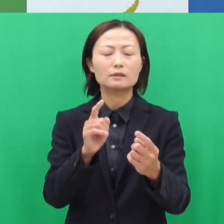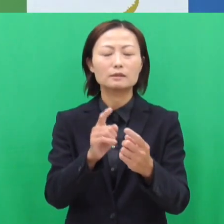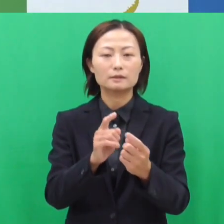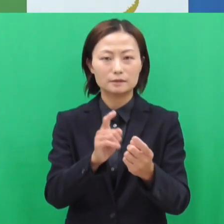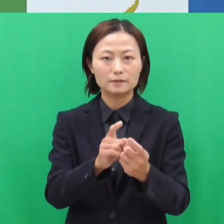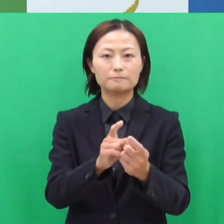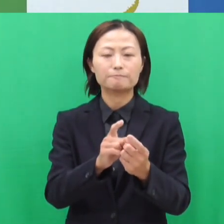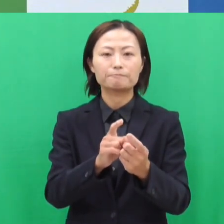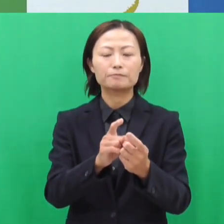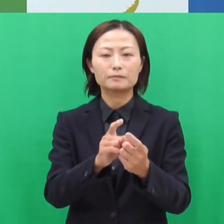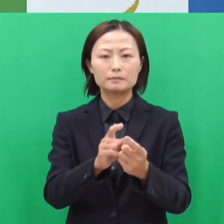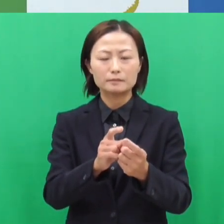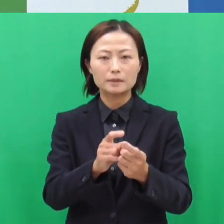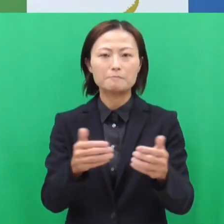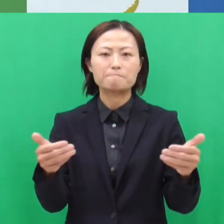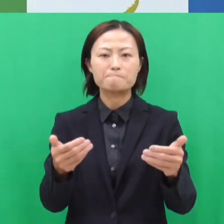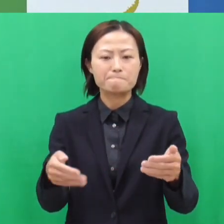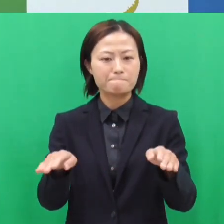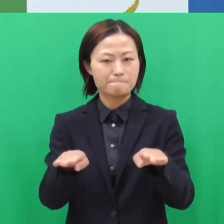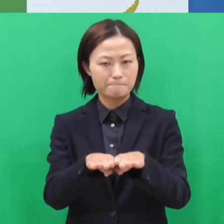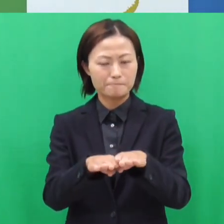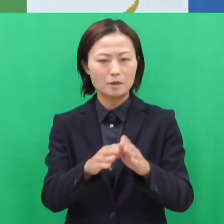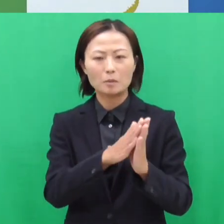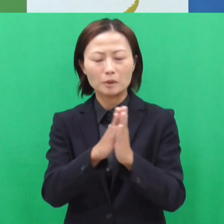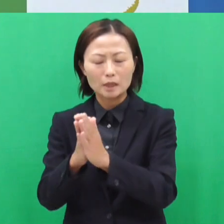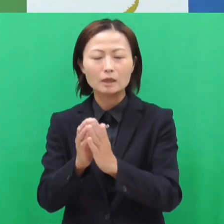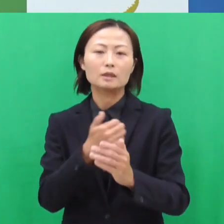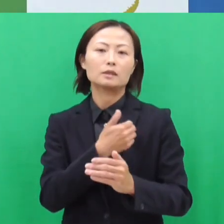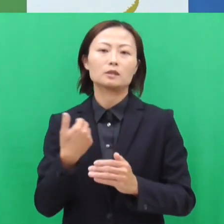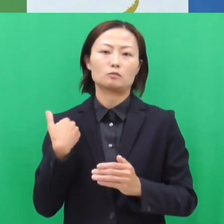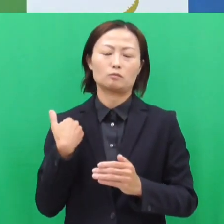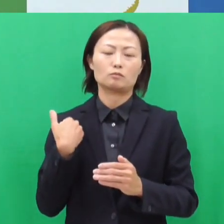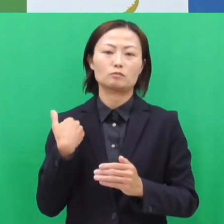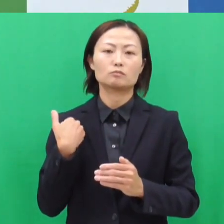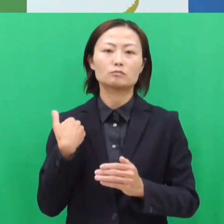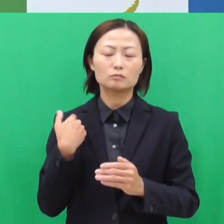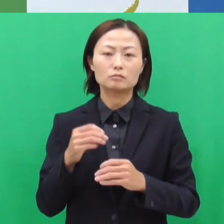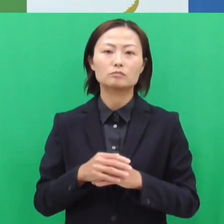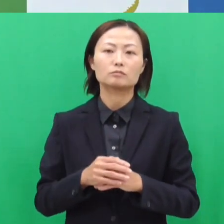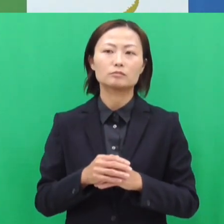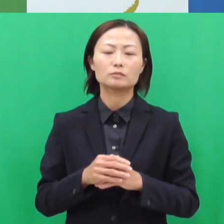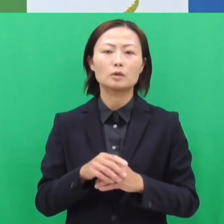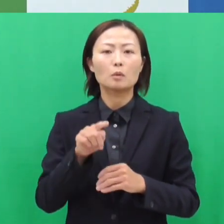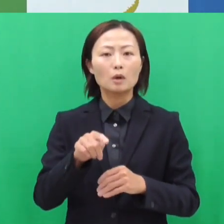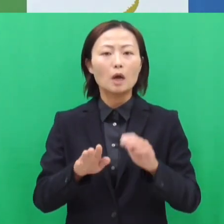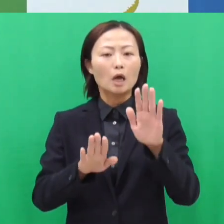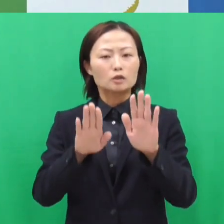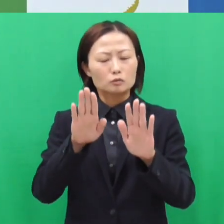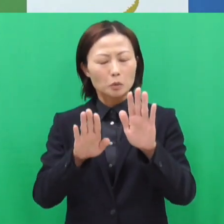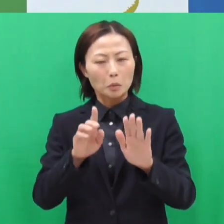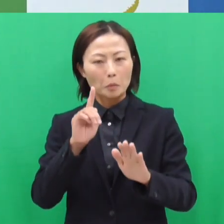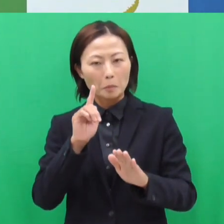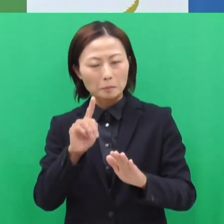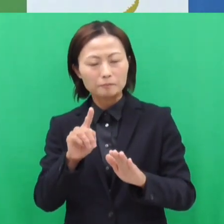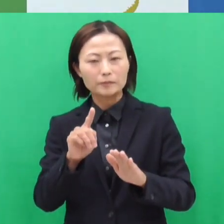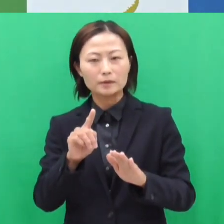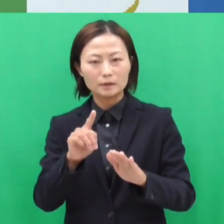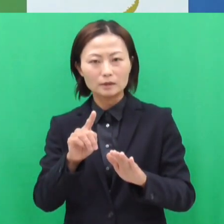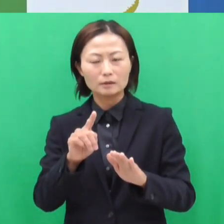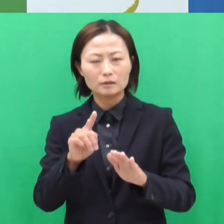閣僚イベントを見合わせ一定のことを考えられるということでありますがこの辺は状況を見ながらですねまだ